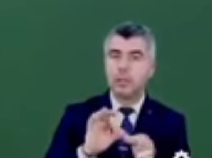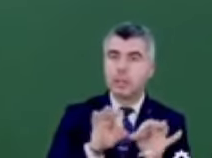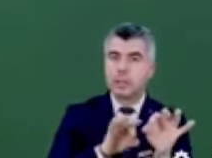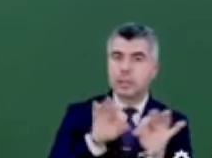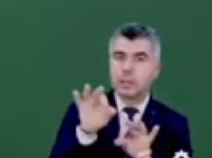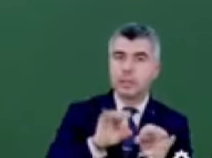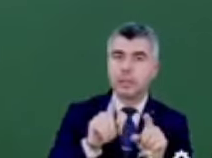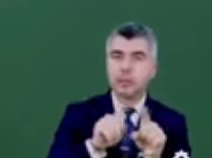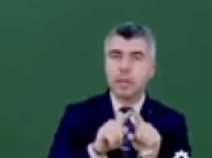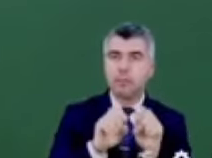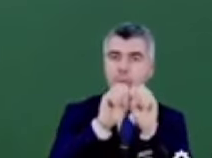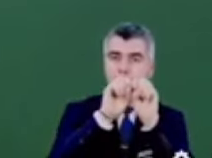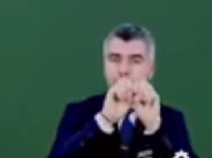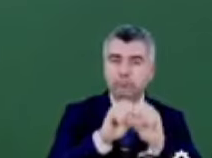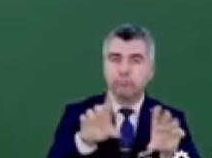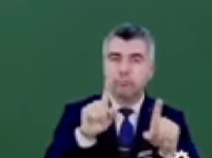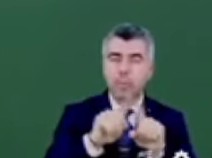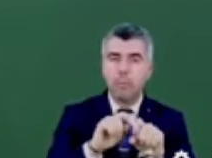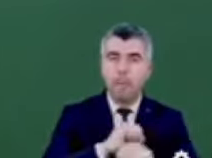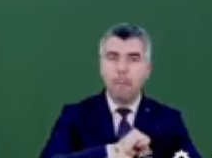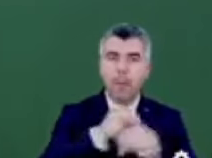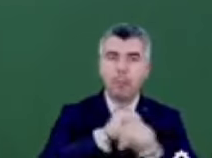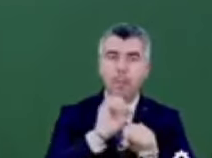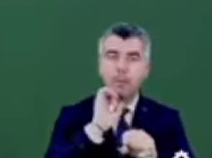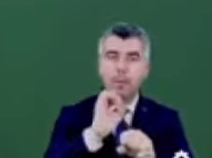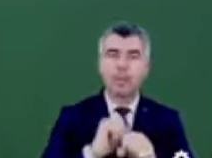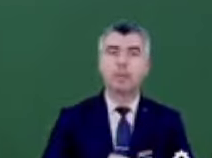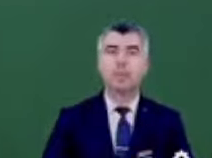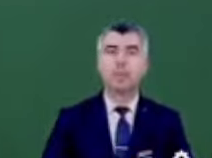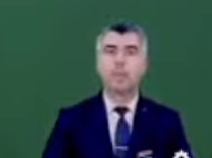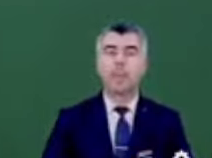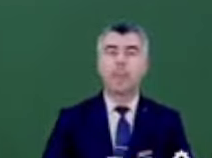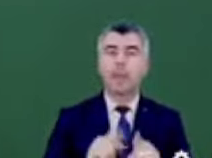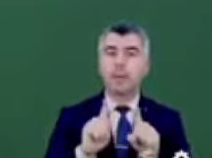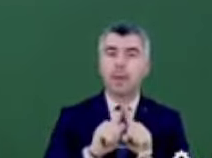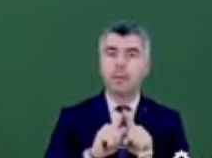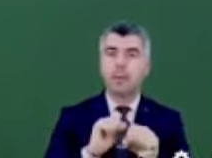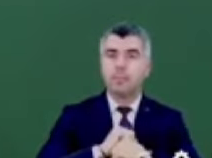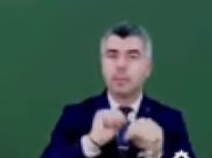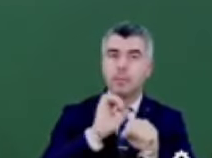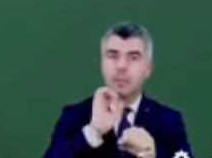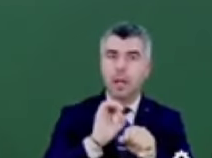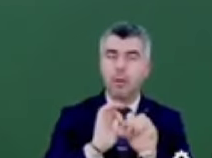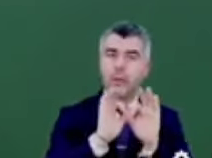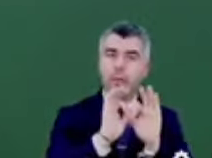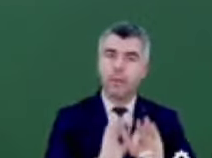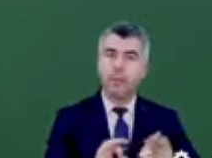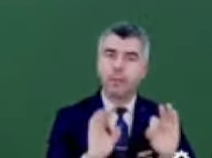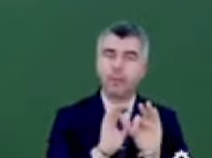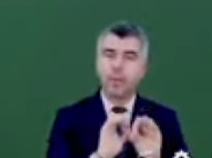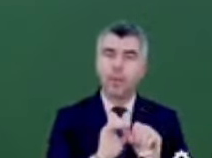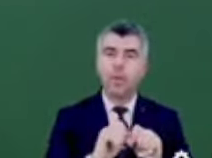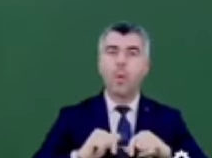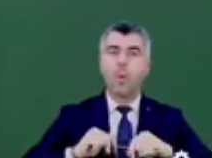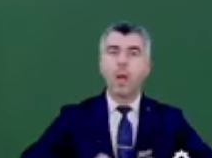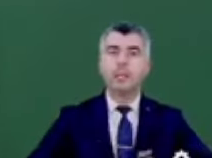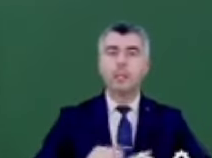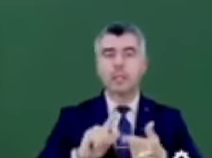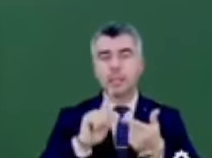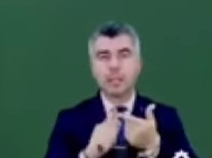الحمايه من الاشعاعات النوويه عفوا من الاشعاعات المؤينه قدمته السيده ليلى بن علي وزيره